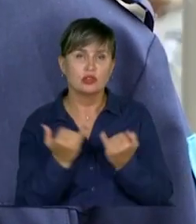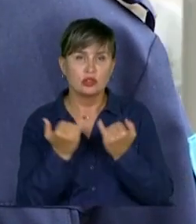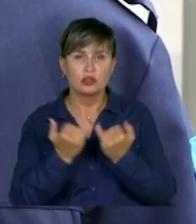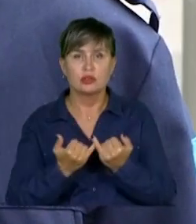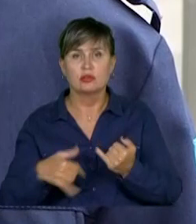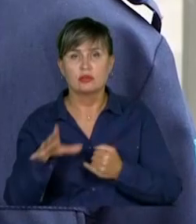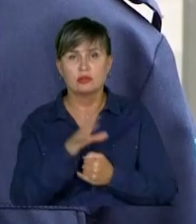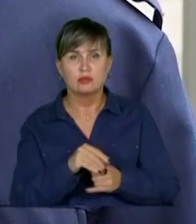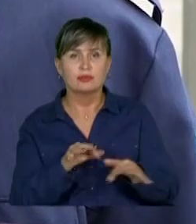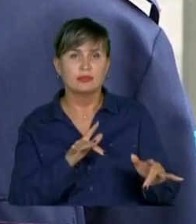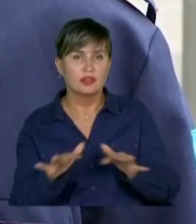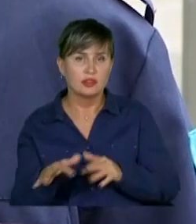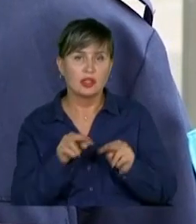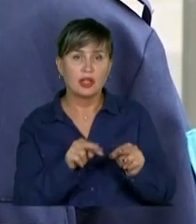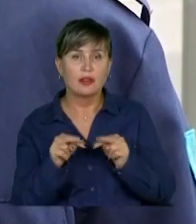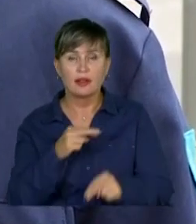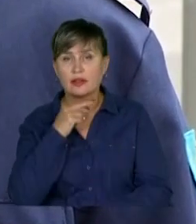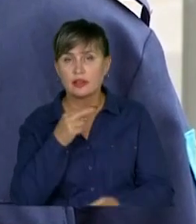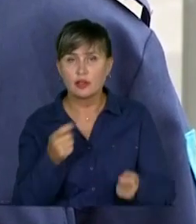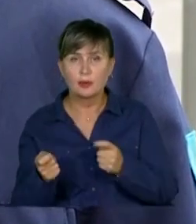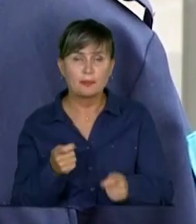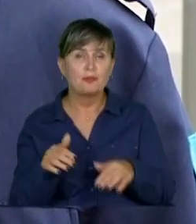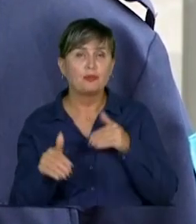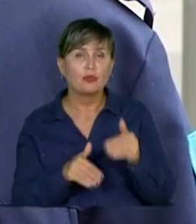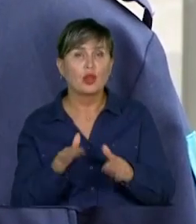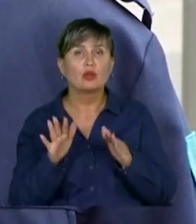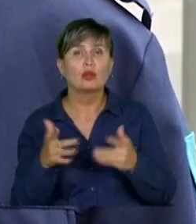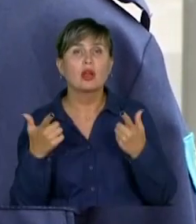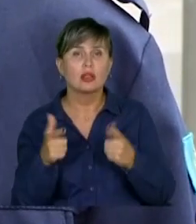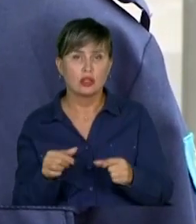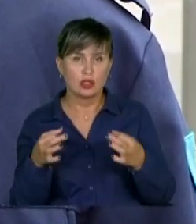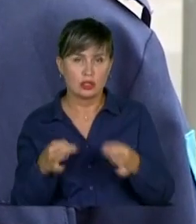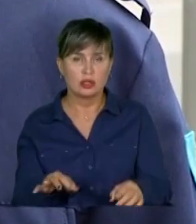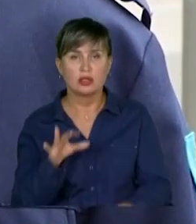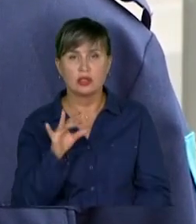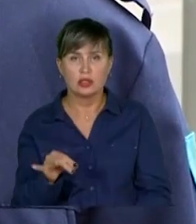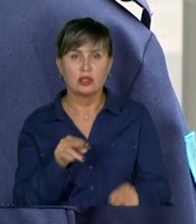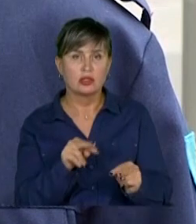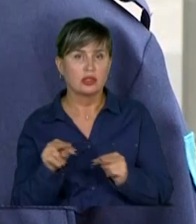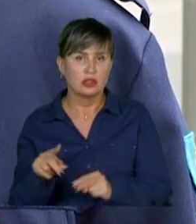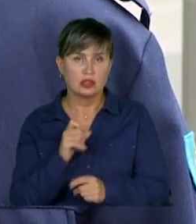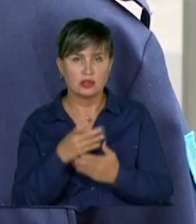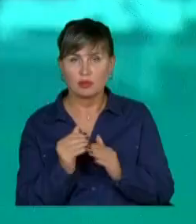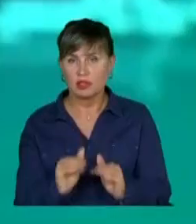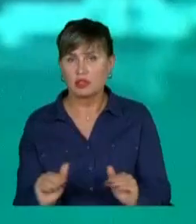меры безопасности на воде, купаться лишь в местах, разрешенных для этого, ну и, конечно же, следить за своими детьми.